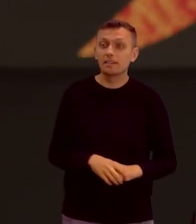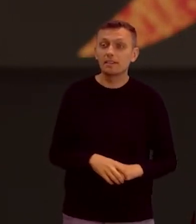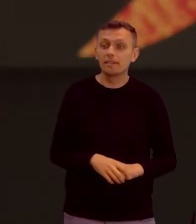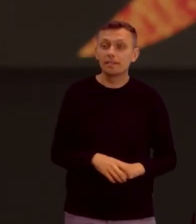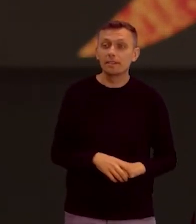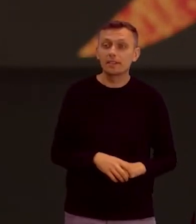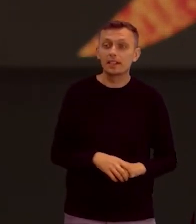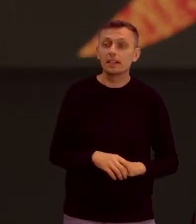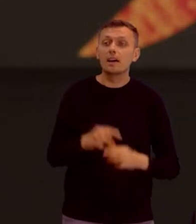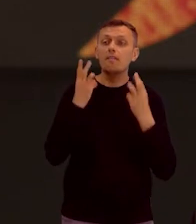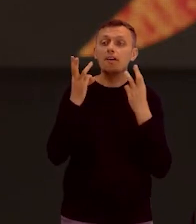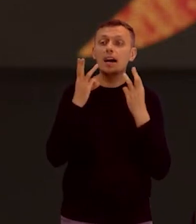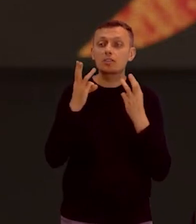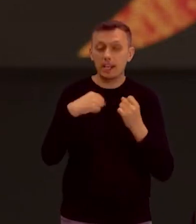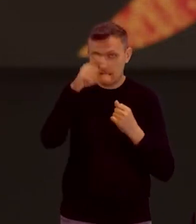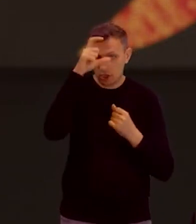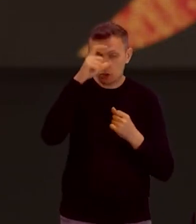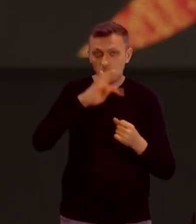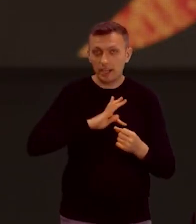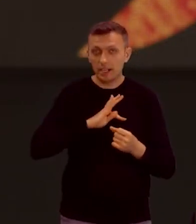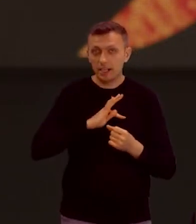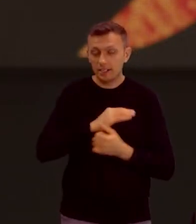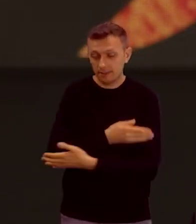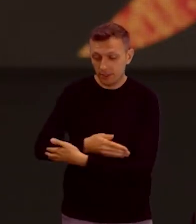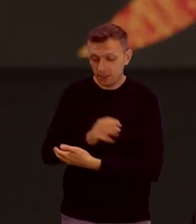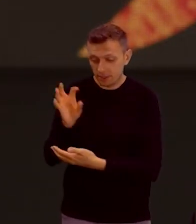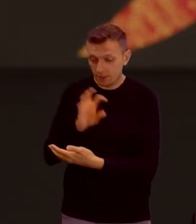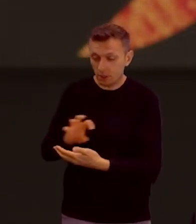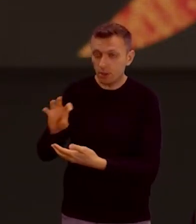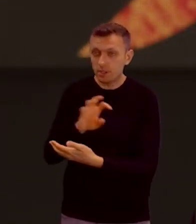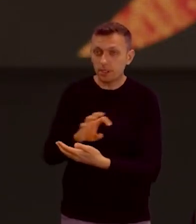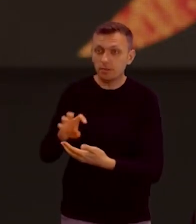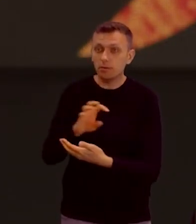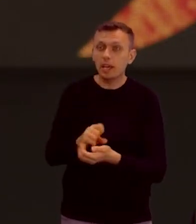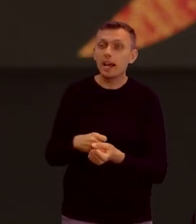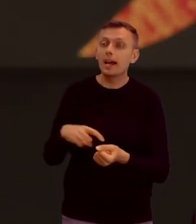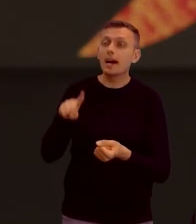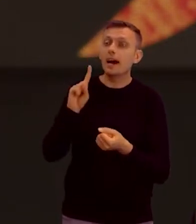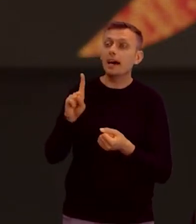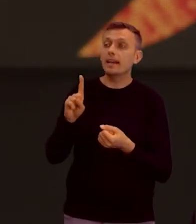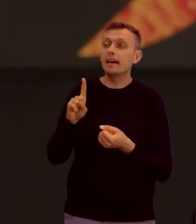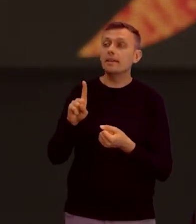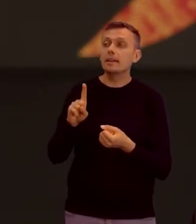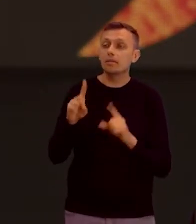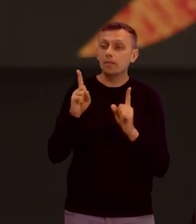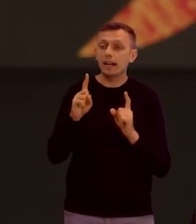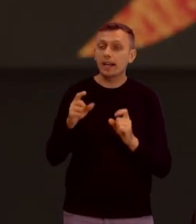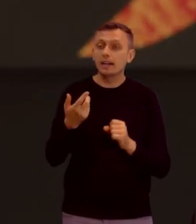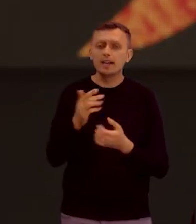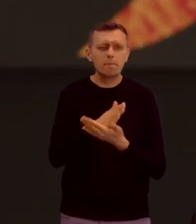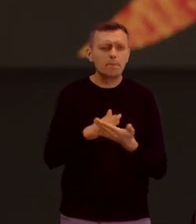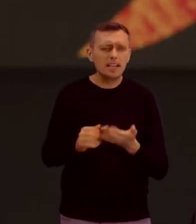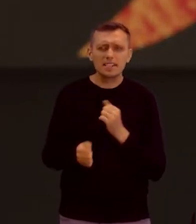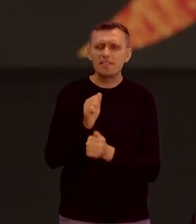pod uwagę. Jeśli coś było trzeba obciąć, obciął. Coś wyrównać, wyrównał, ale nie walczył